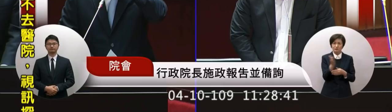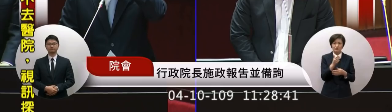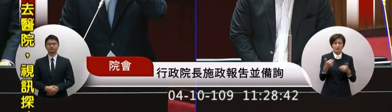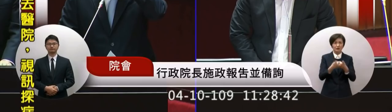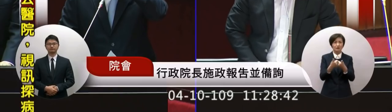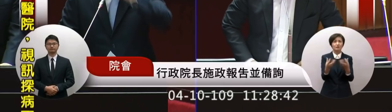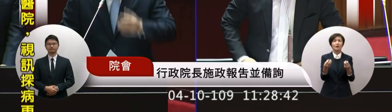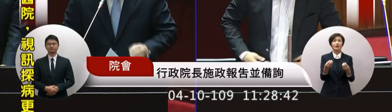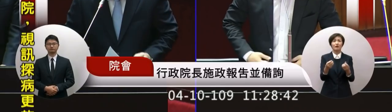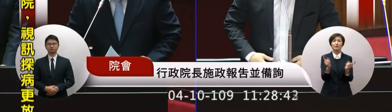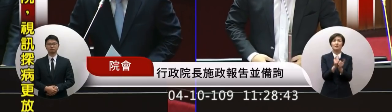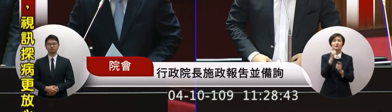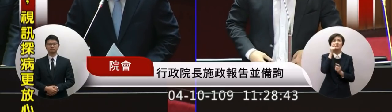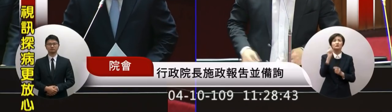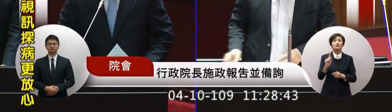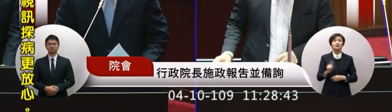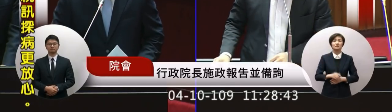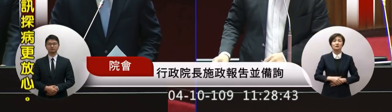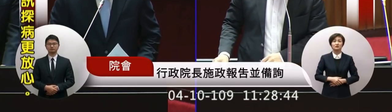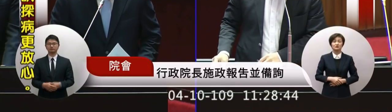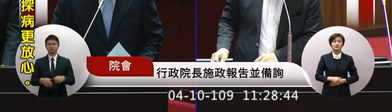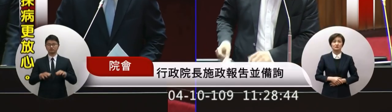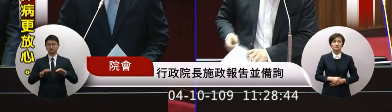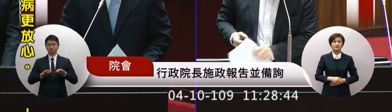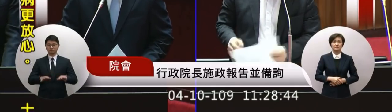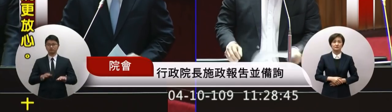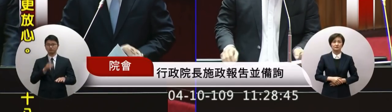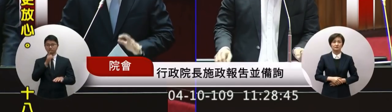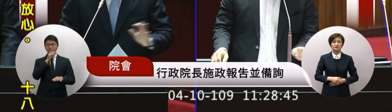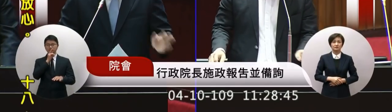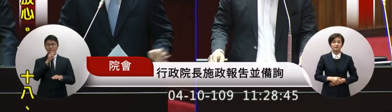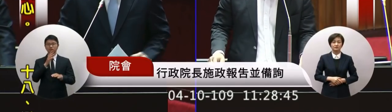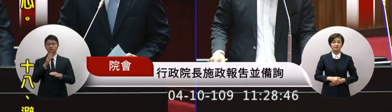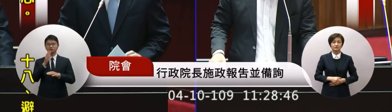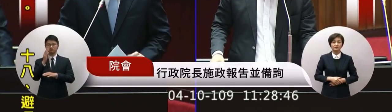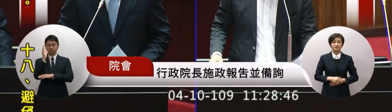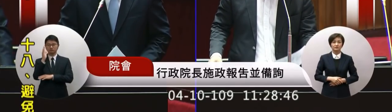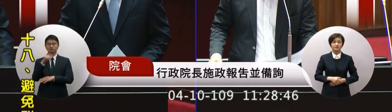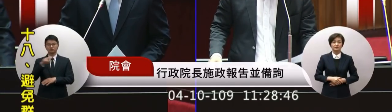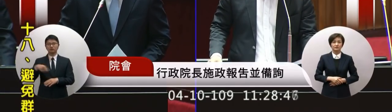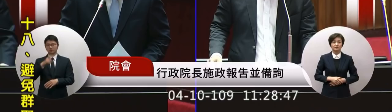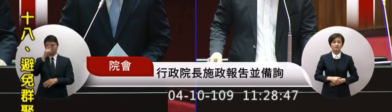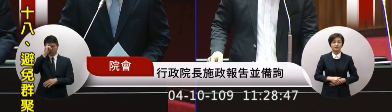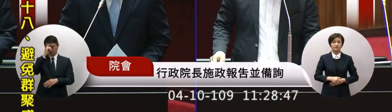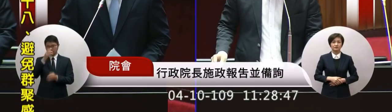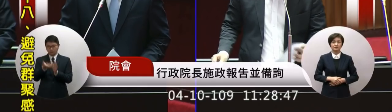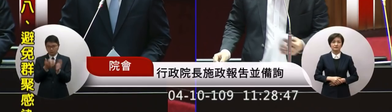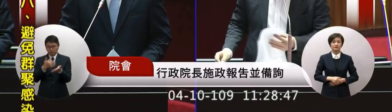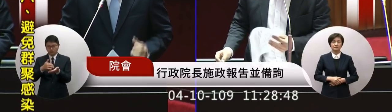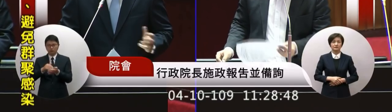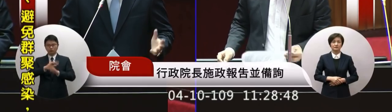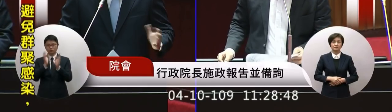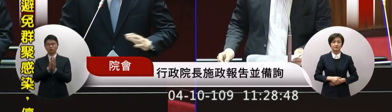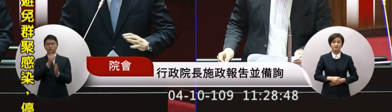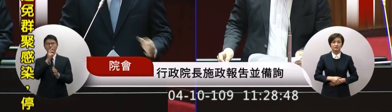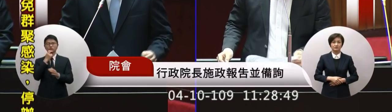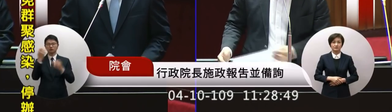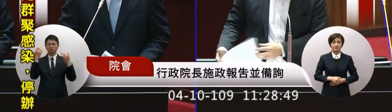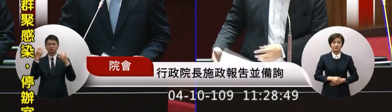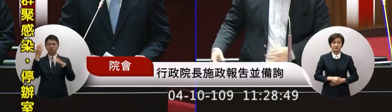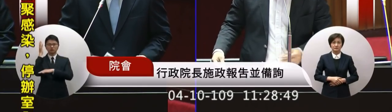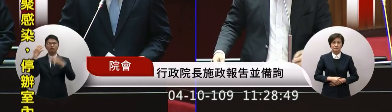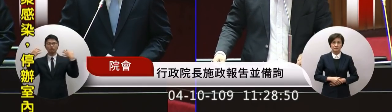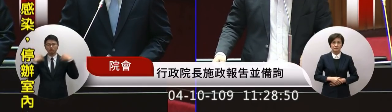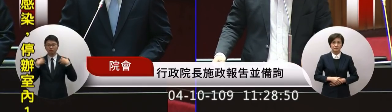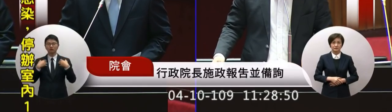困难伫底？ 即马拢因为地方政府伊希望讲，即规个预算拢中央来出吼，啊，即马的即个审